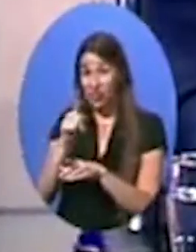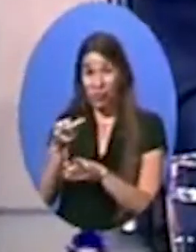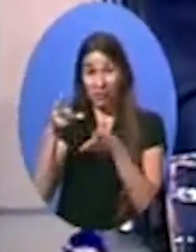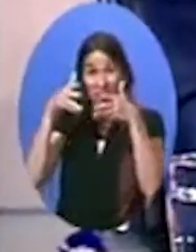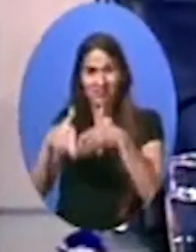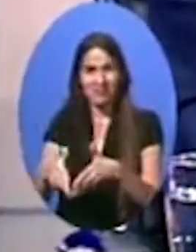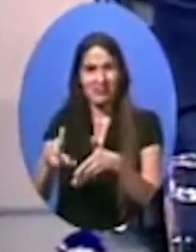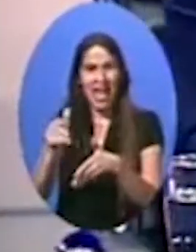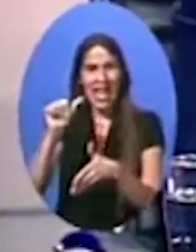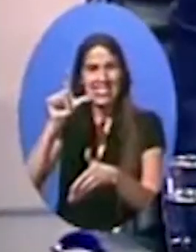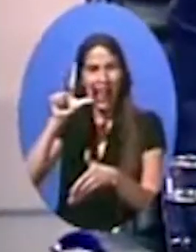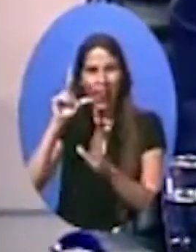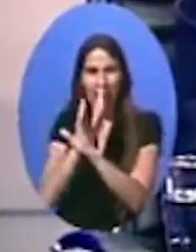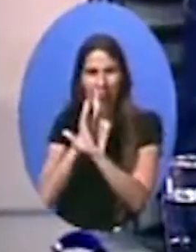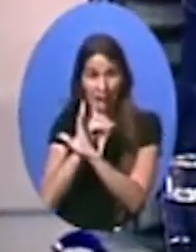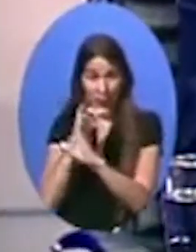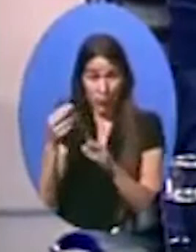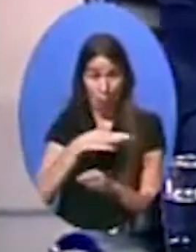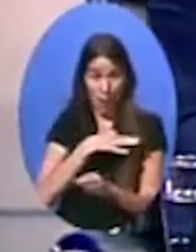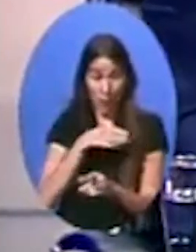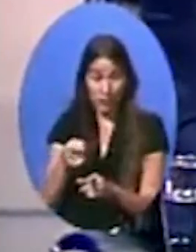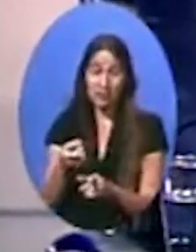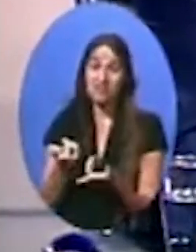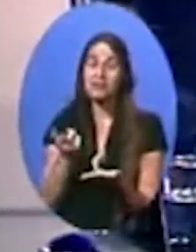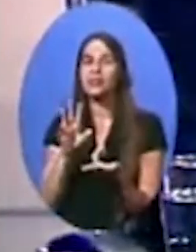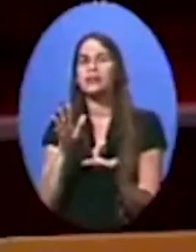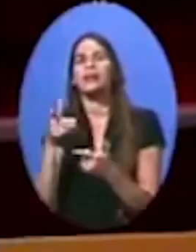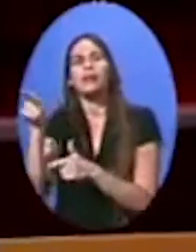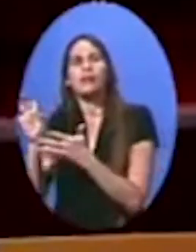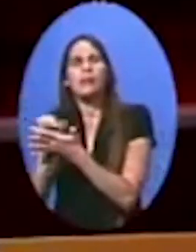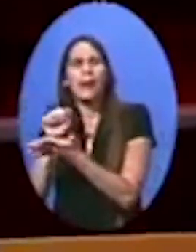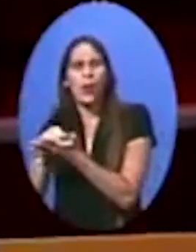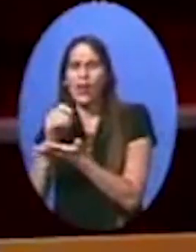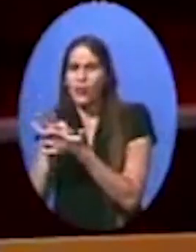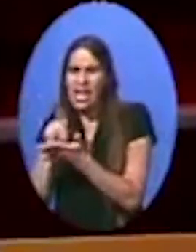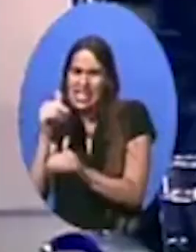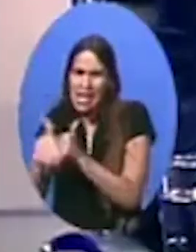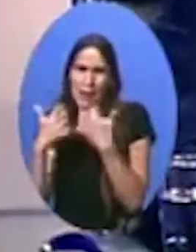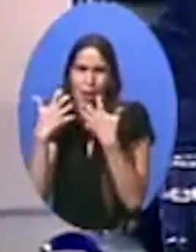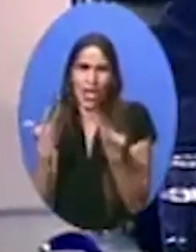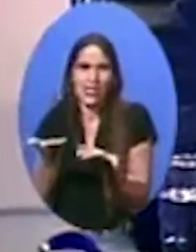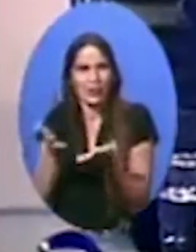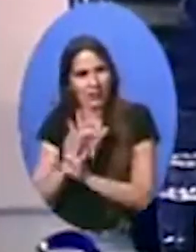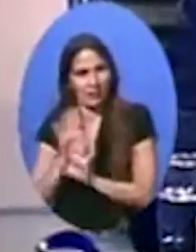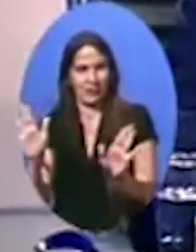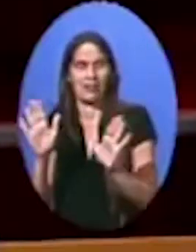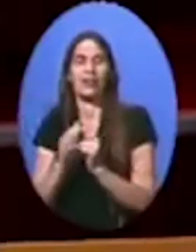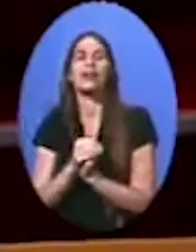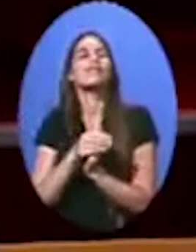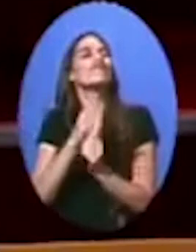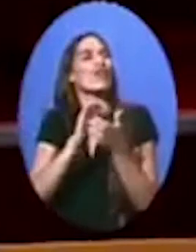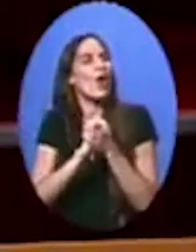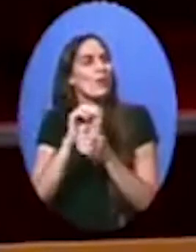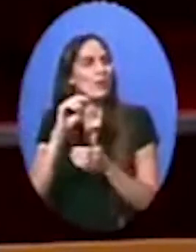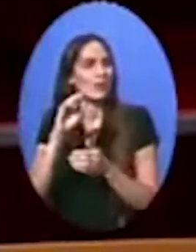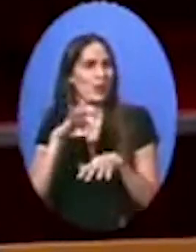כותב למשל שלמה נקדימון בידיעות אחרונות, אומר, סיימו את הפרשה הזאת. תכננו אותם, שלום לדוקטור אורי מילשטיין ידידי, כמה כיף